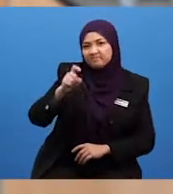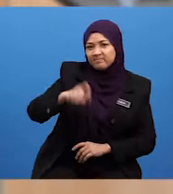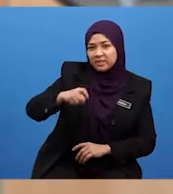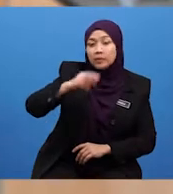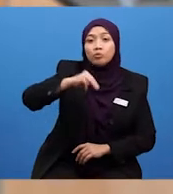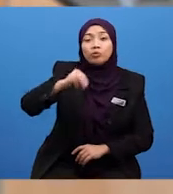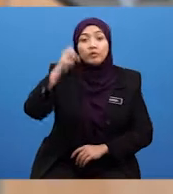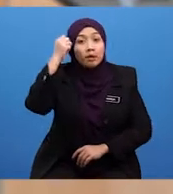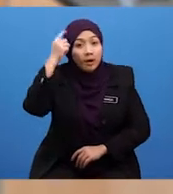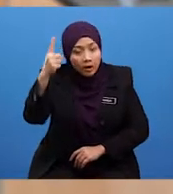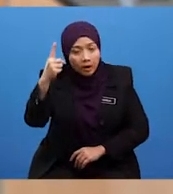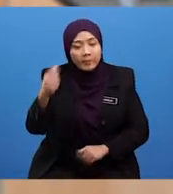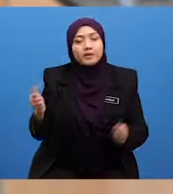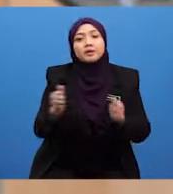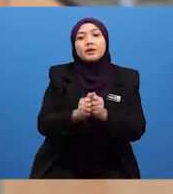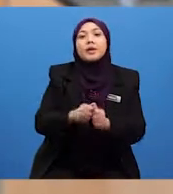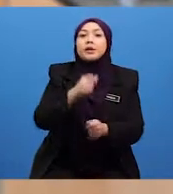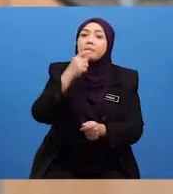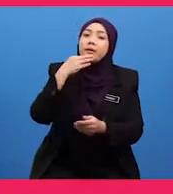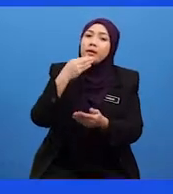warna jus tersebut.